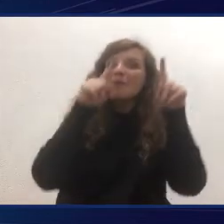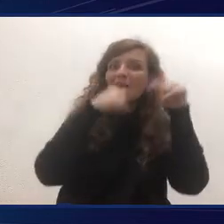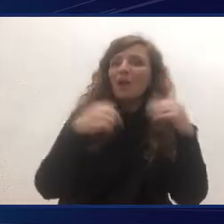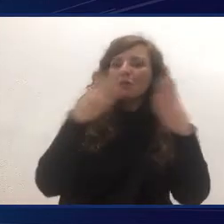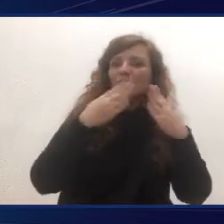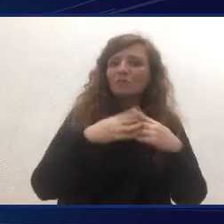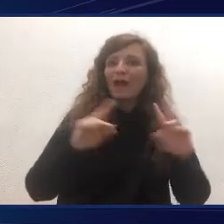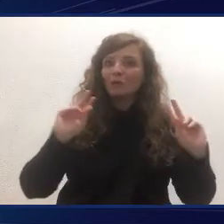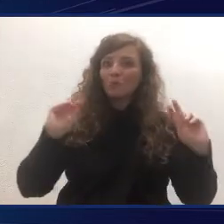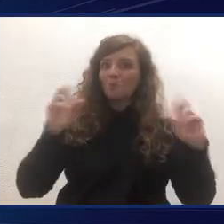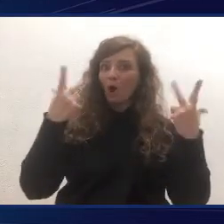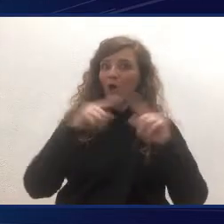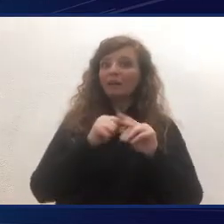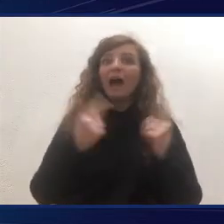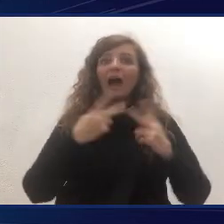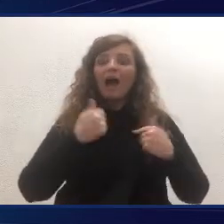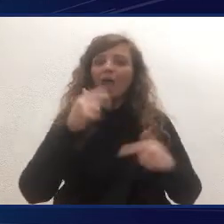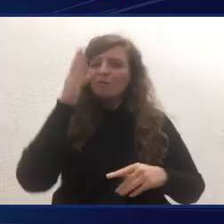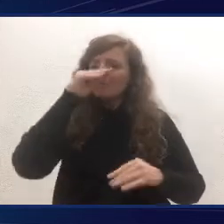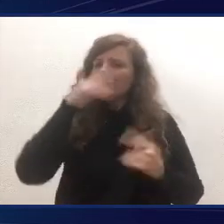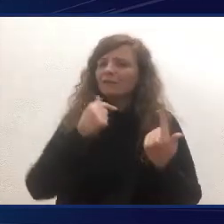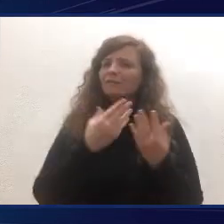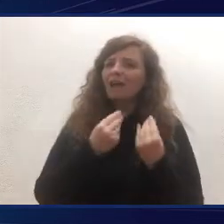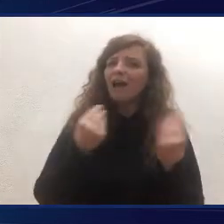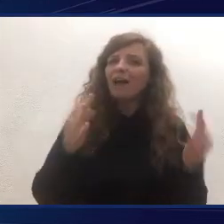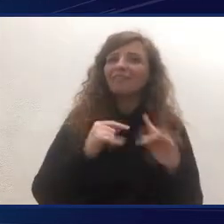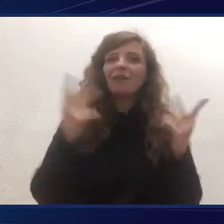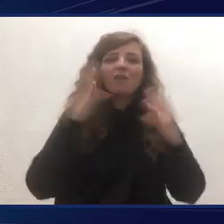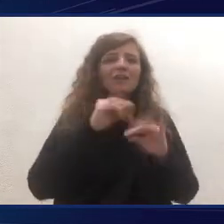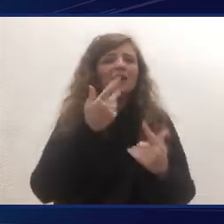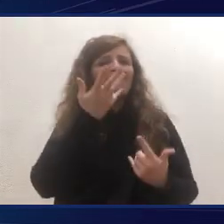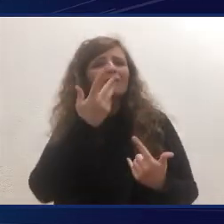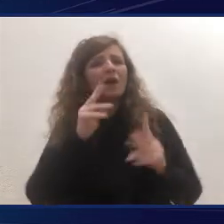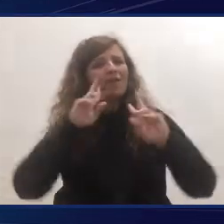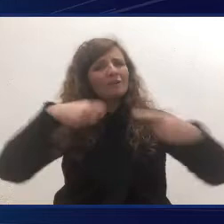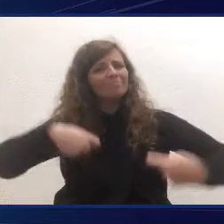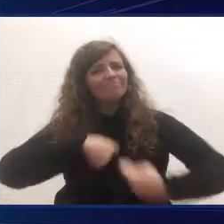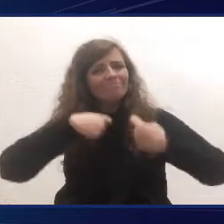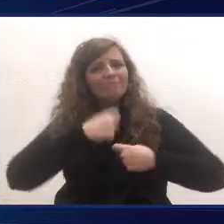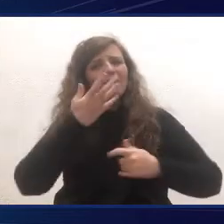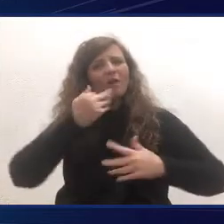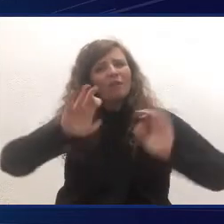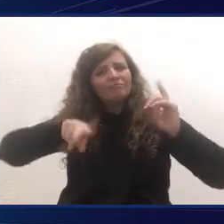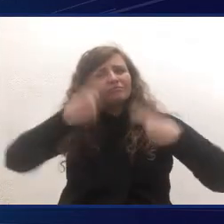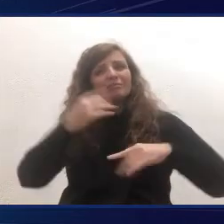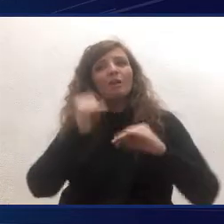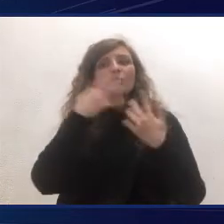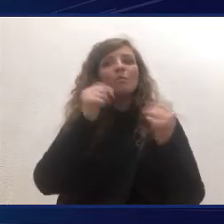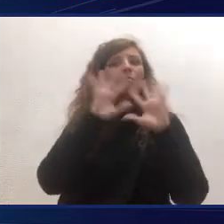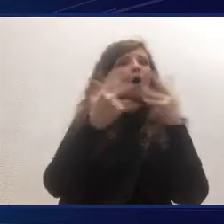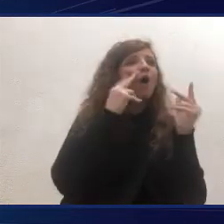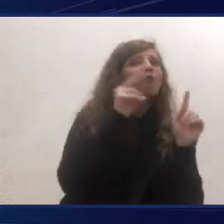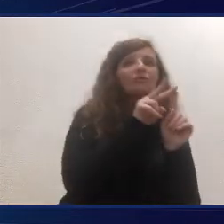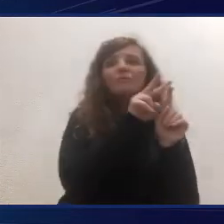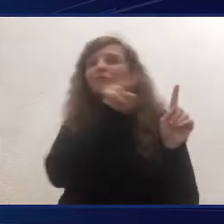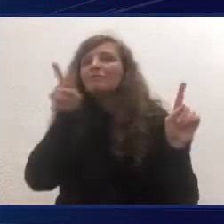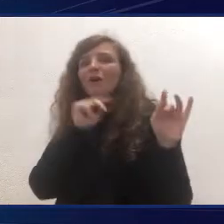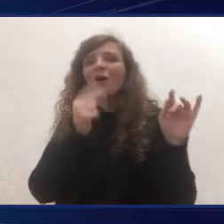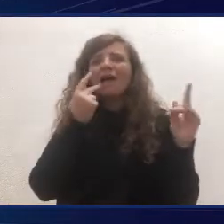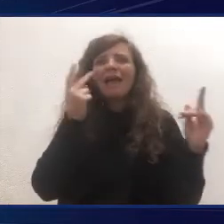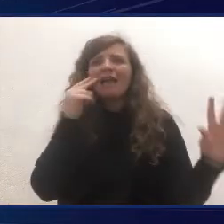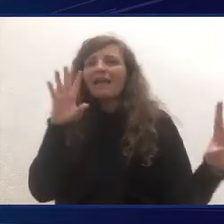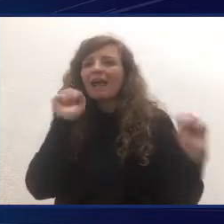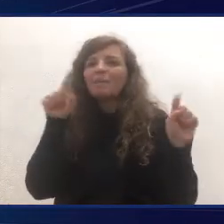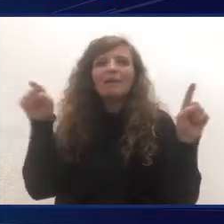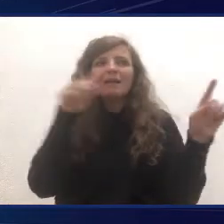Parigi. Lì ho studiato moda e ho imparato moltissime cose. Avevo una gran voglia di migliorarmi, di guardare il mondo attorno a me e